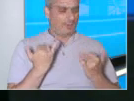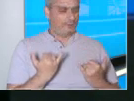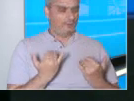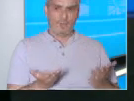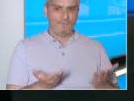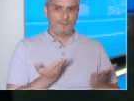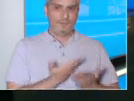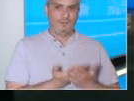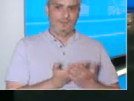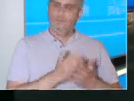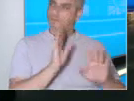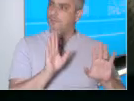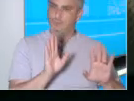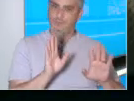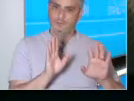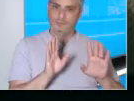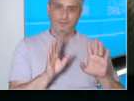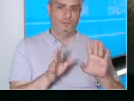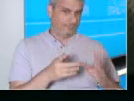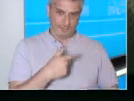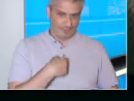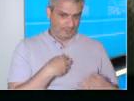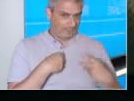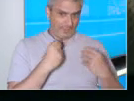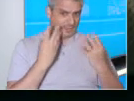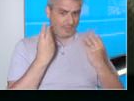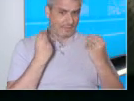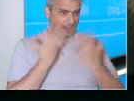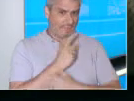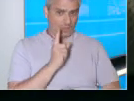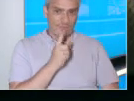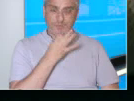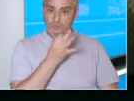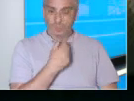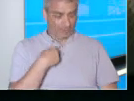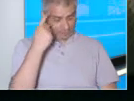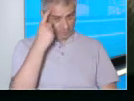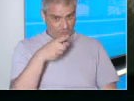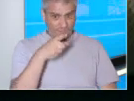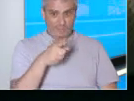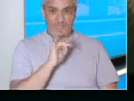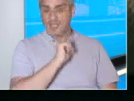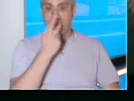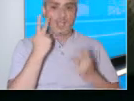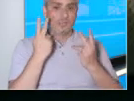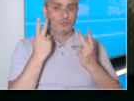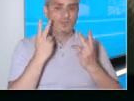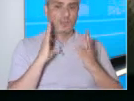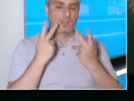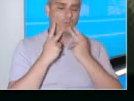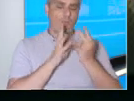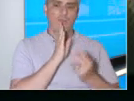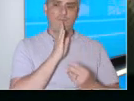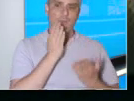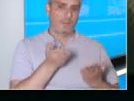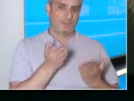השולחן? בואו, הרי באמת לא יהיו יותר מדי הפתעות, אבל השאלה, אני חושב שהיא הכי חשובה כאן, איך פותרים את